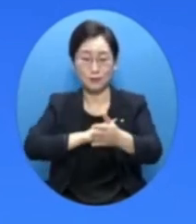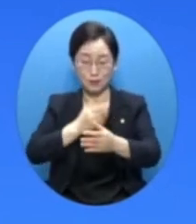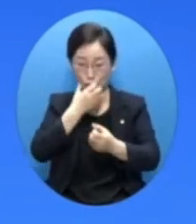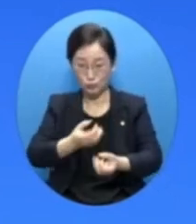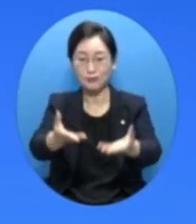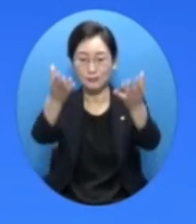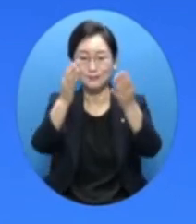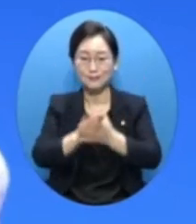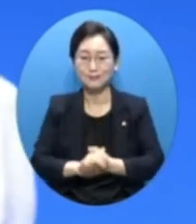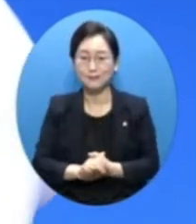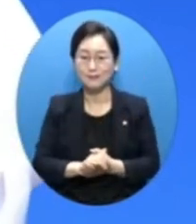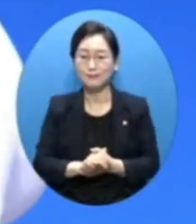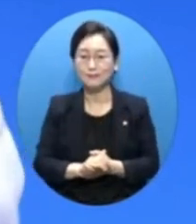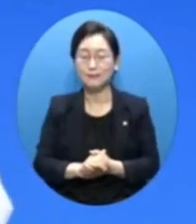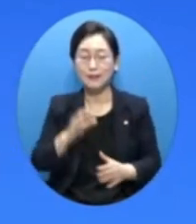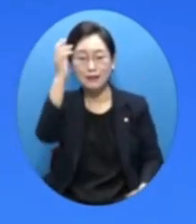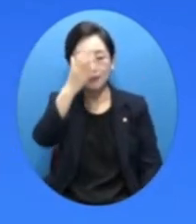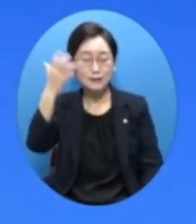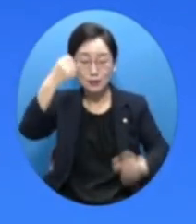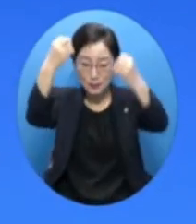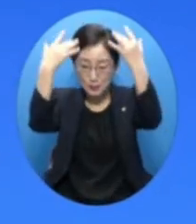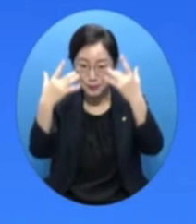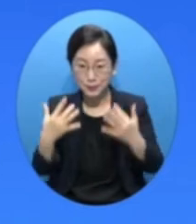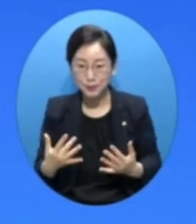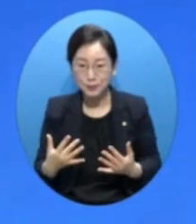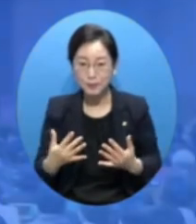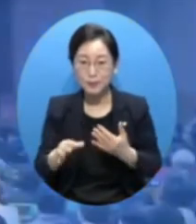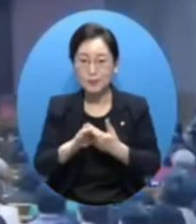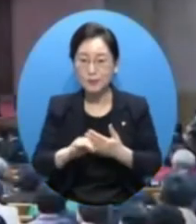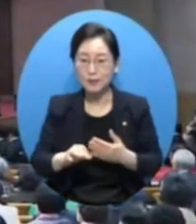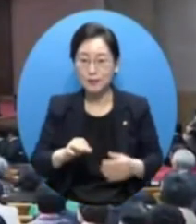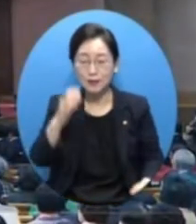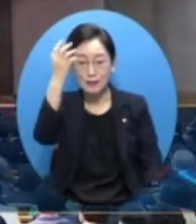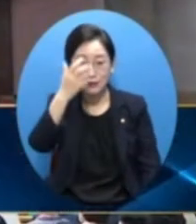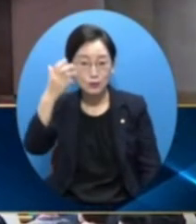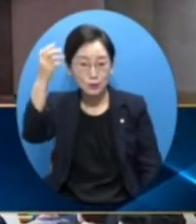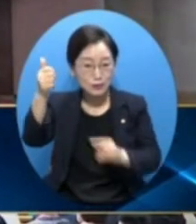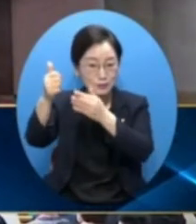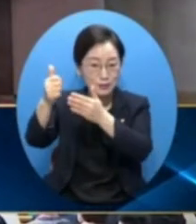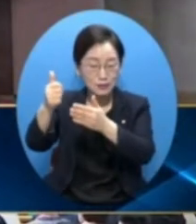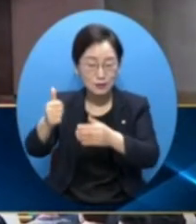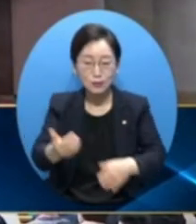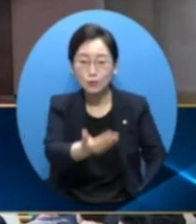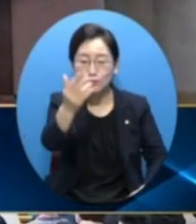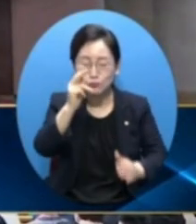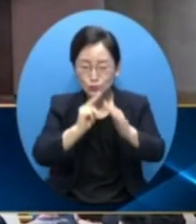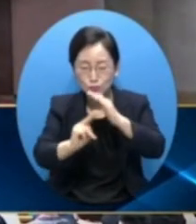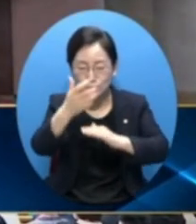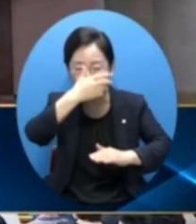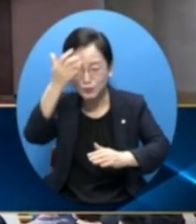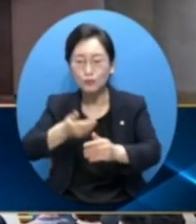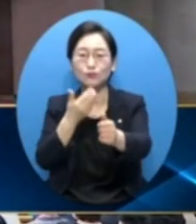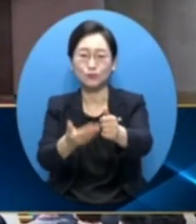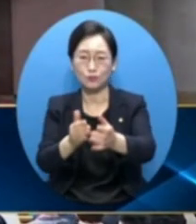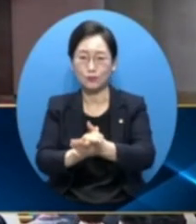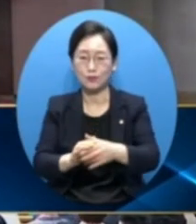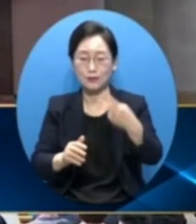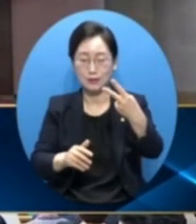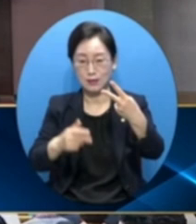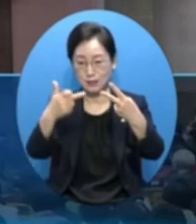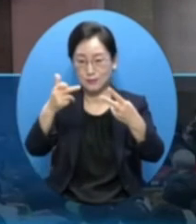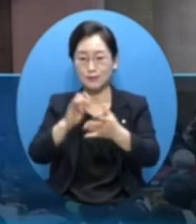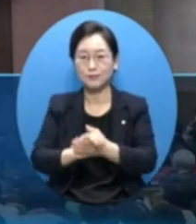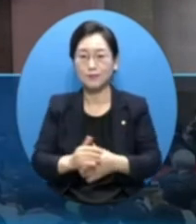축원합니다. 성령이 임하면 이 성령께서 우리에게 꿈과 비전을 주십니다. 2장 10절을